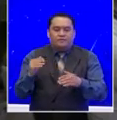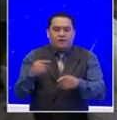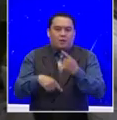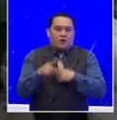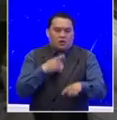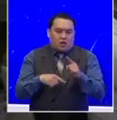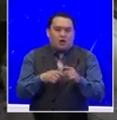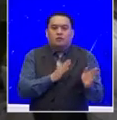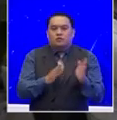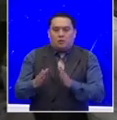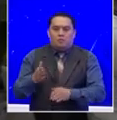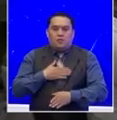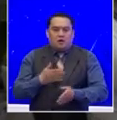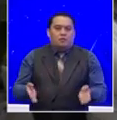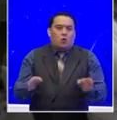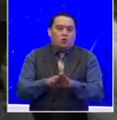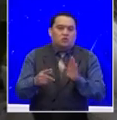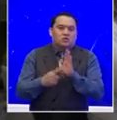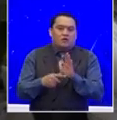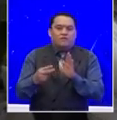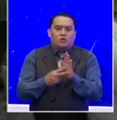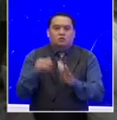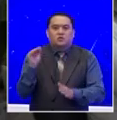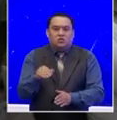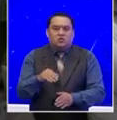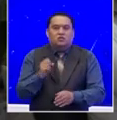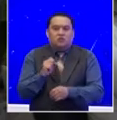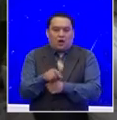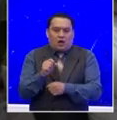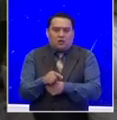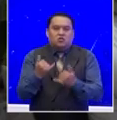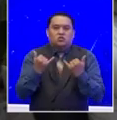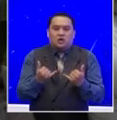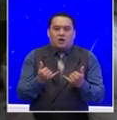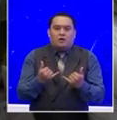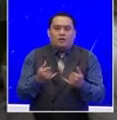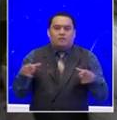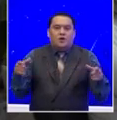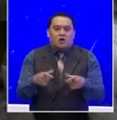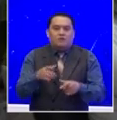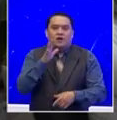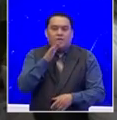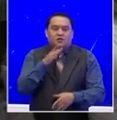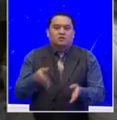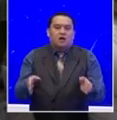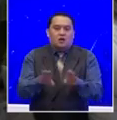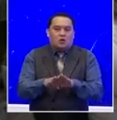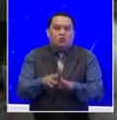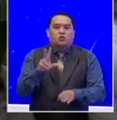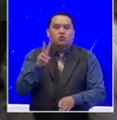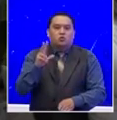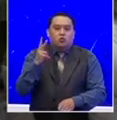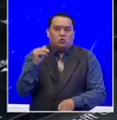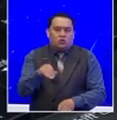В обычном режиме мы закрывали более 7-8 тысяч заказов, но сейчас при карантине, во время карантина, закрываем более 3